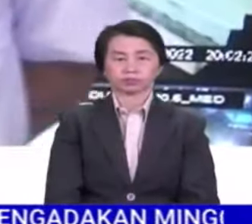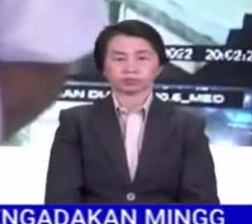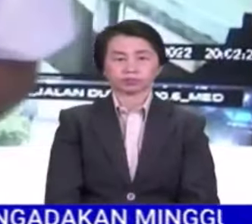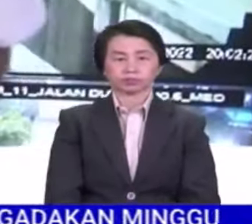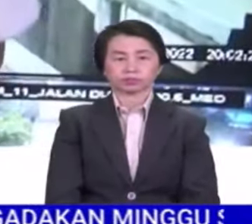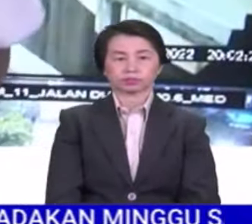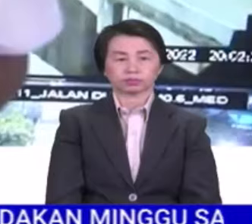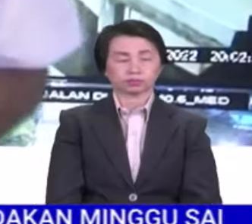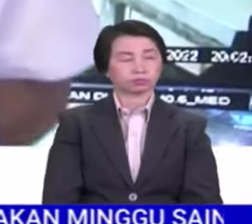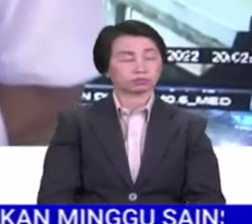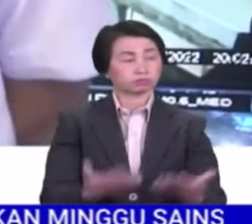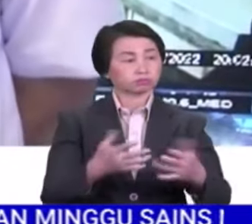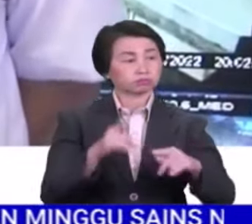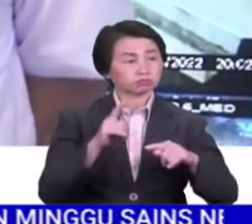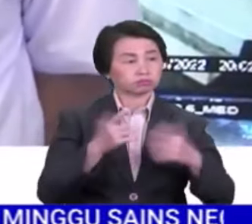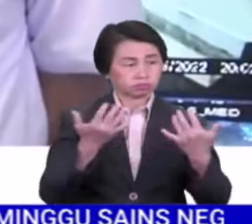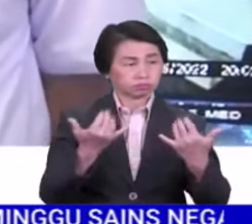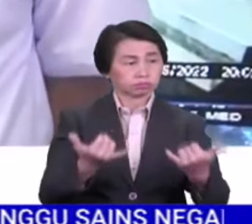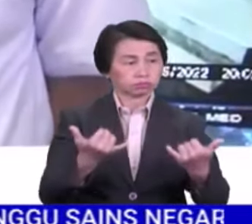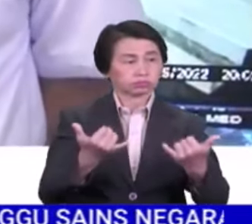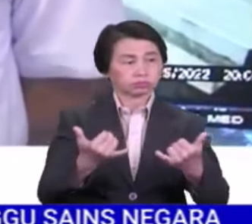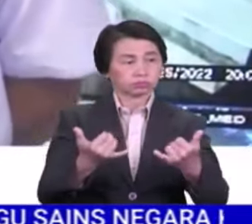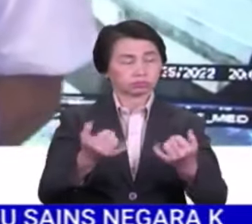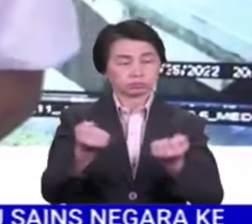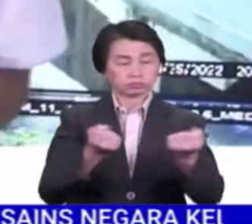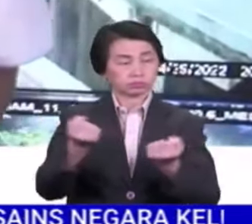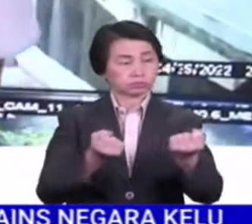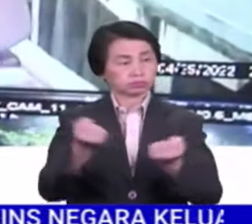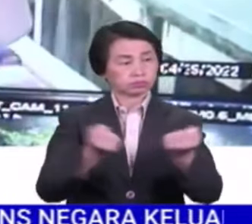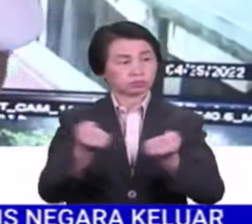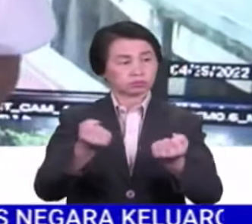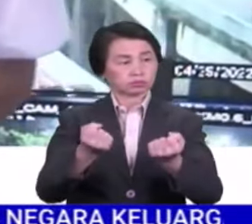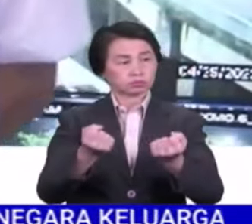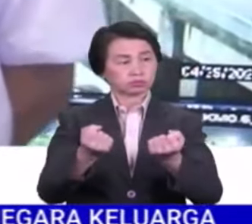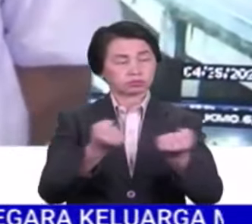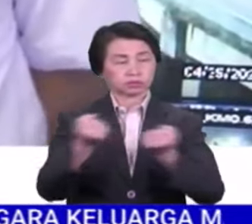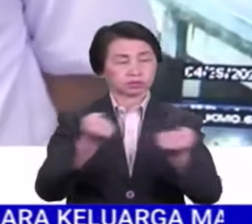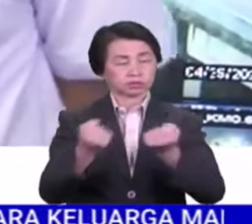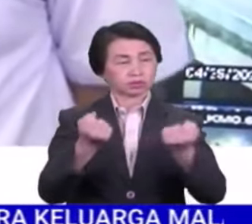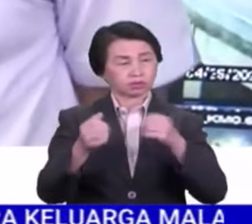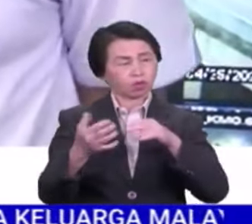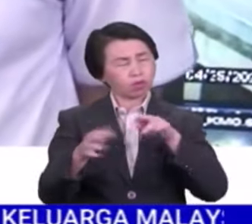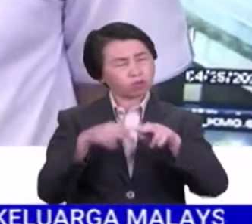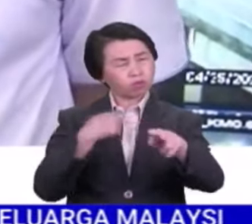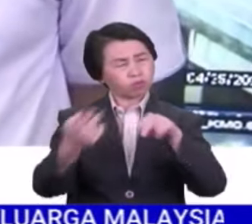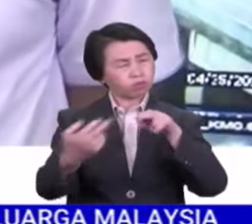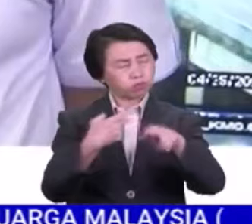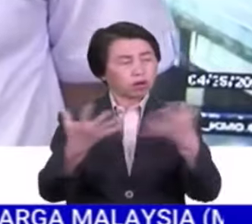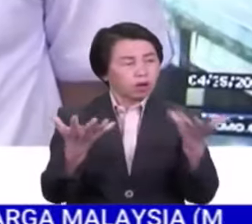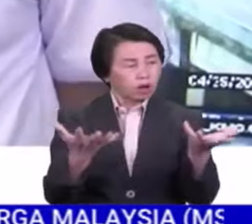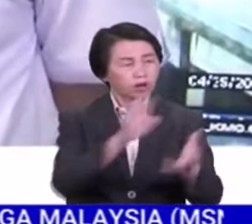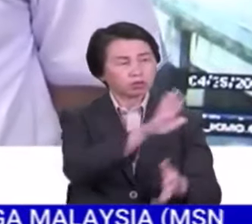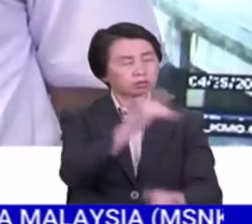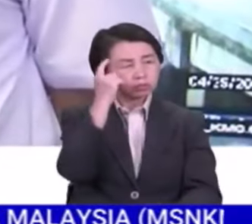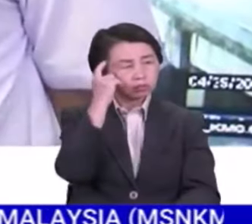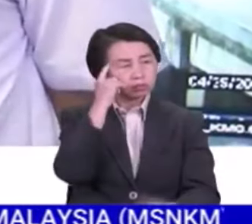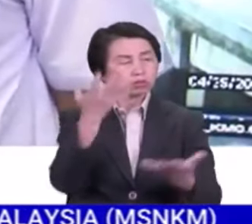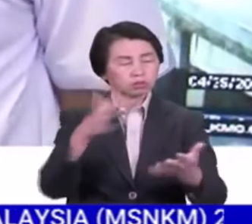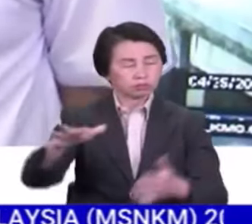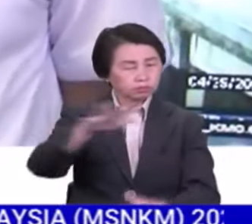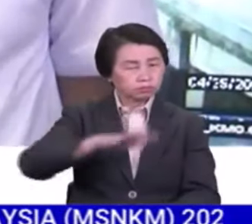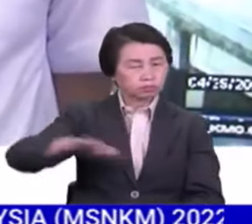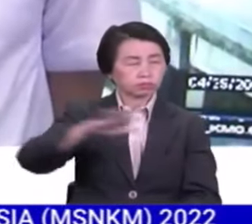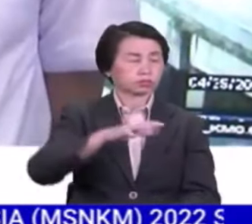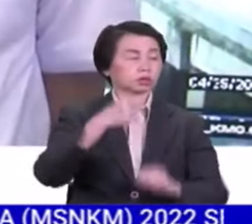Syed. Berdasarkan trend semasa pergerakan aliran trafik ketika ini, apa pandangan ataupun jangkaan Tuan